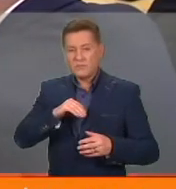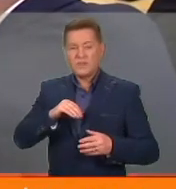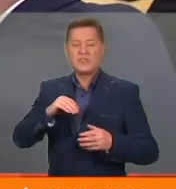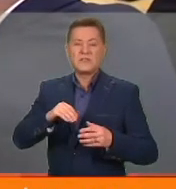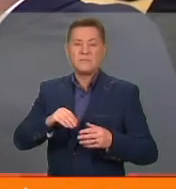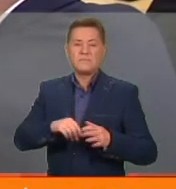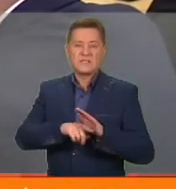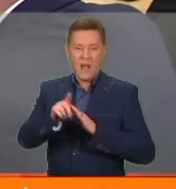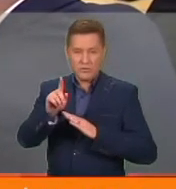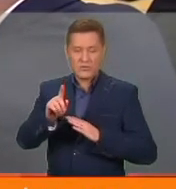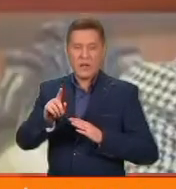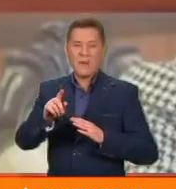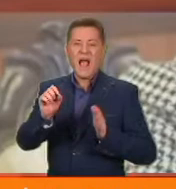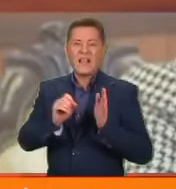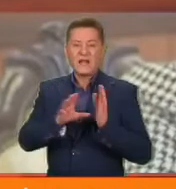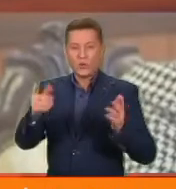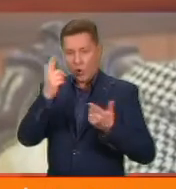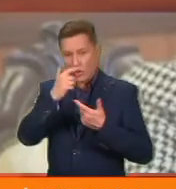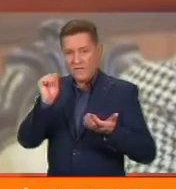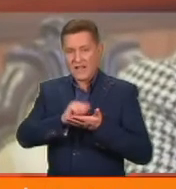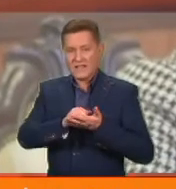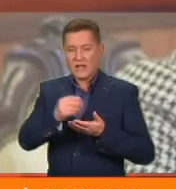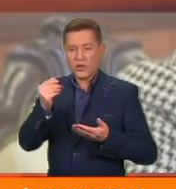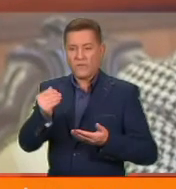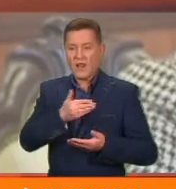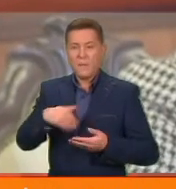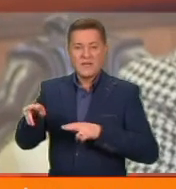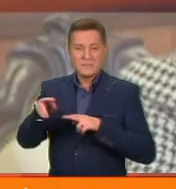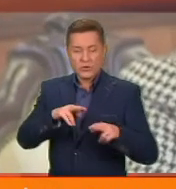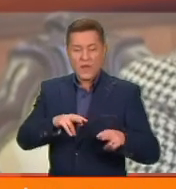електронного декларування. Ми спостерігали успішний